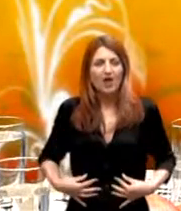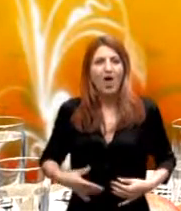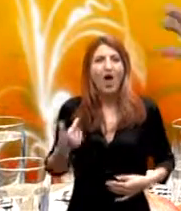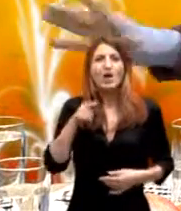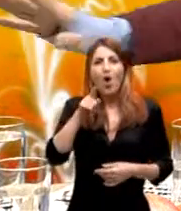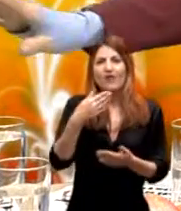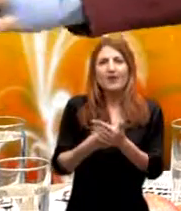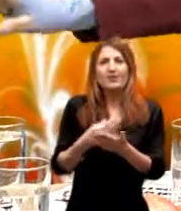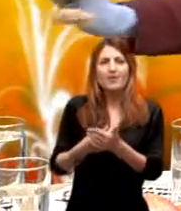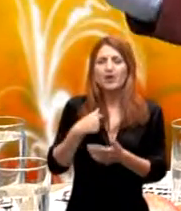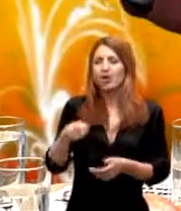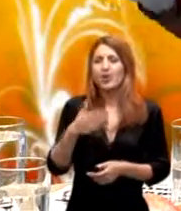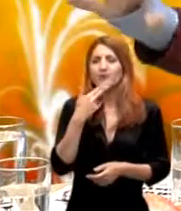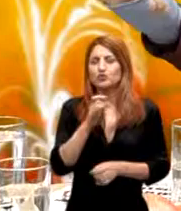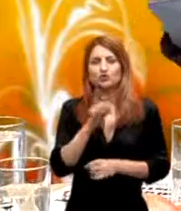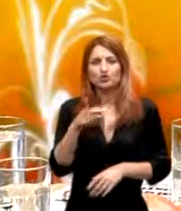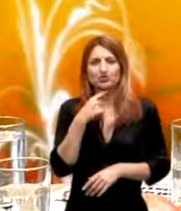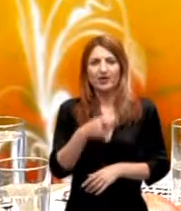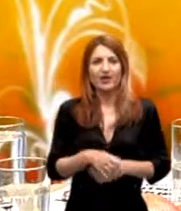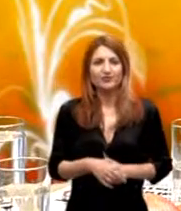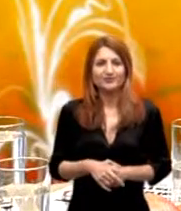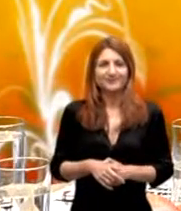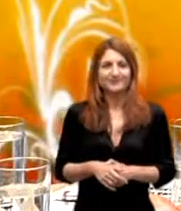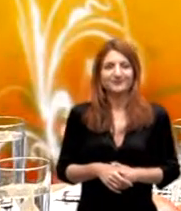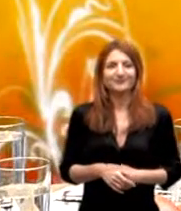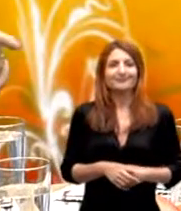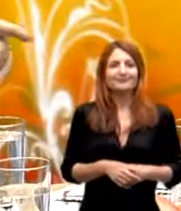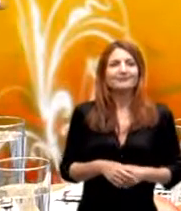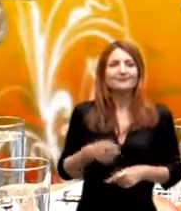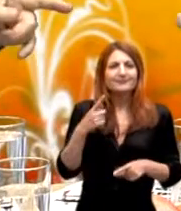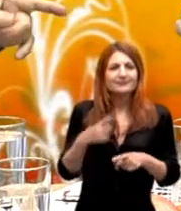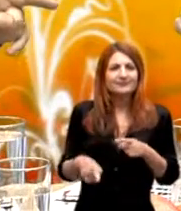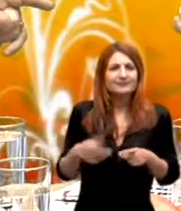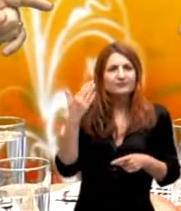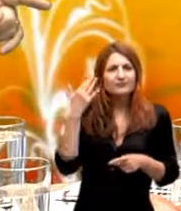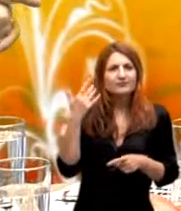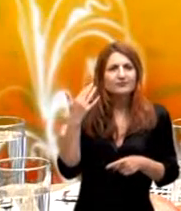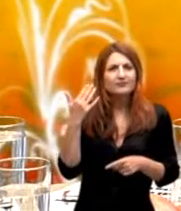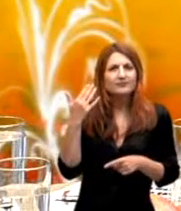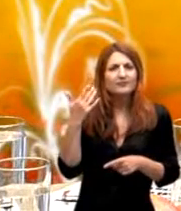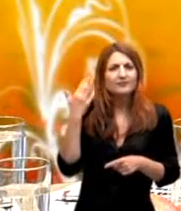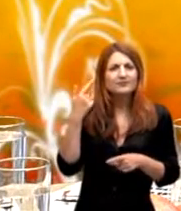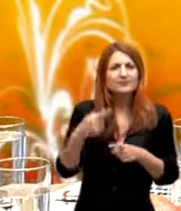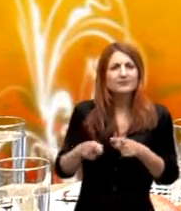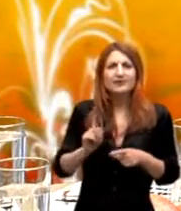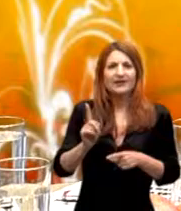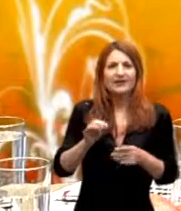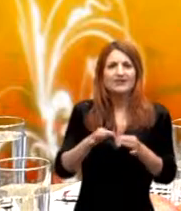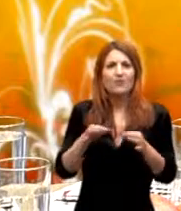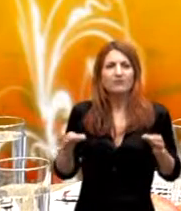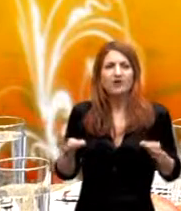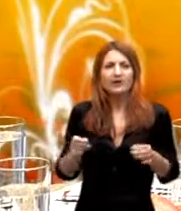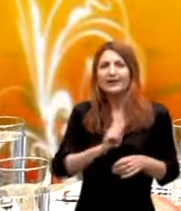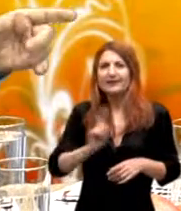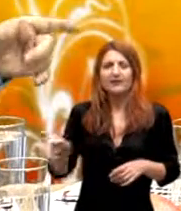neću ništa reći. Ne treba. Ja, mene zanima jer ja znam da ovaj... Zadnji put je bilo koliko? Zadnji put nismo mjerili masno